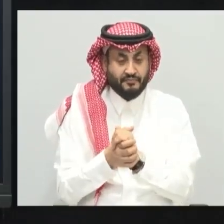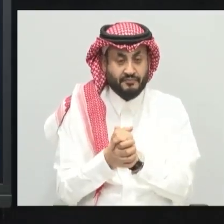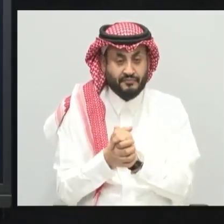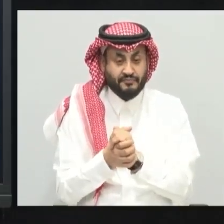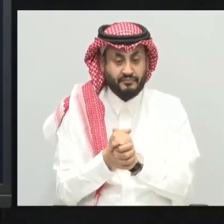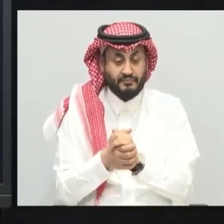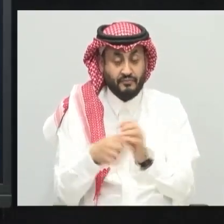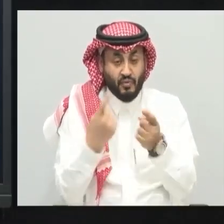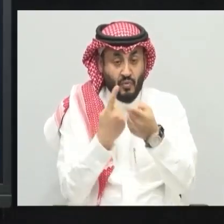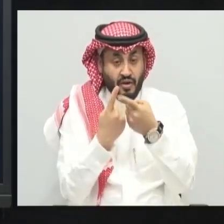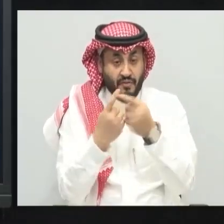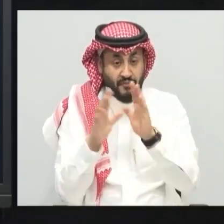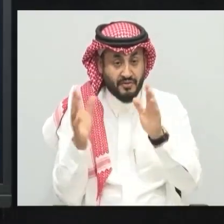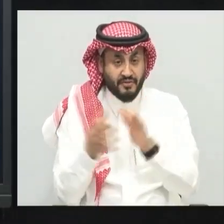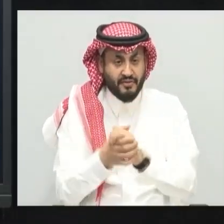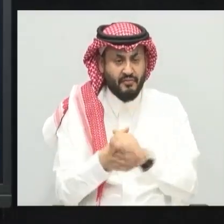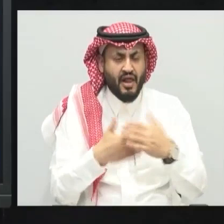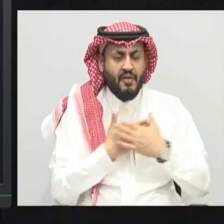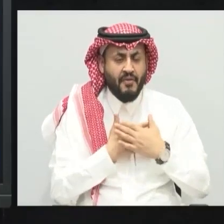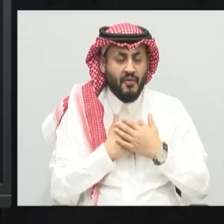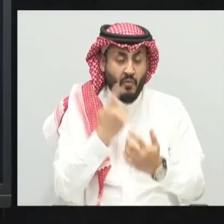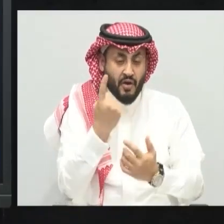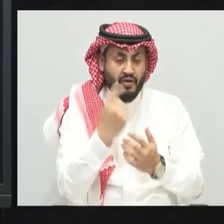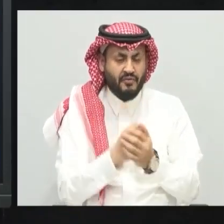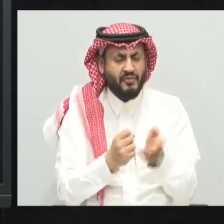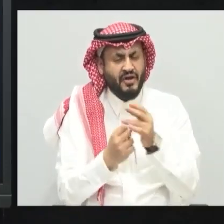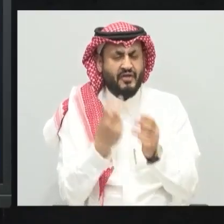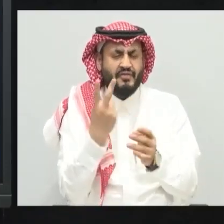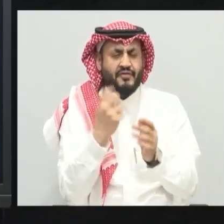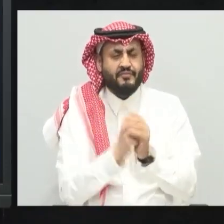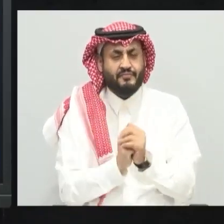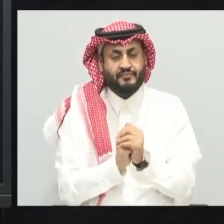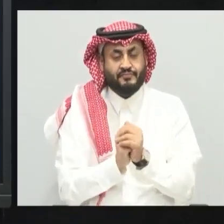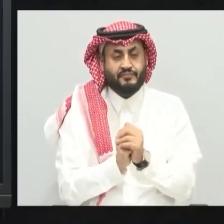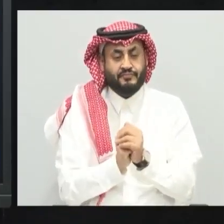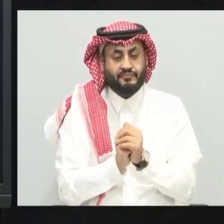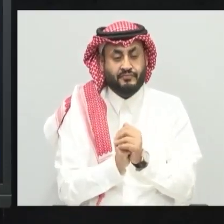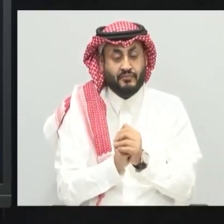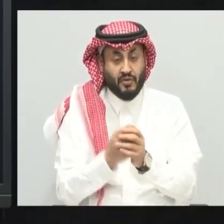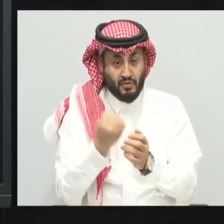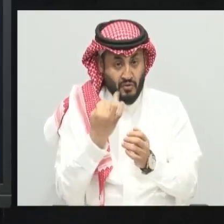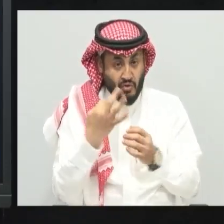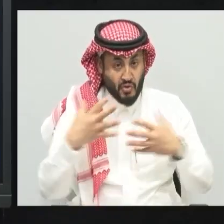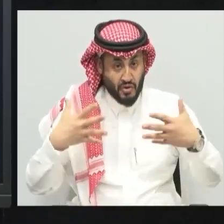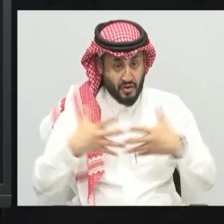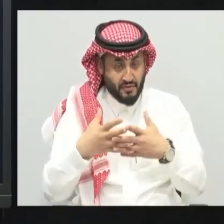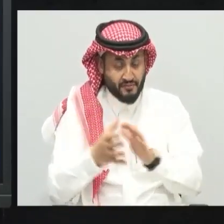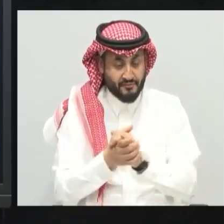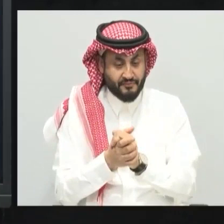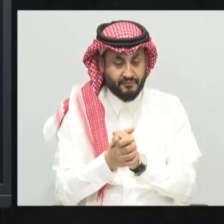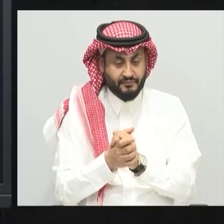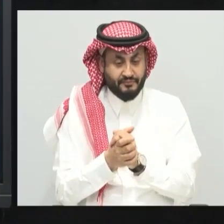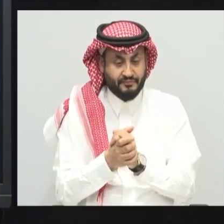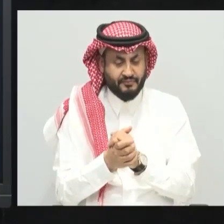ان يملكه فرد واحد فقط او يوجد لديه شريك لكن عدد المالكين لهذا المشروع